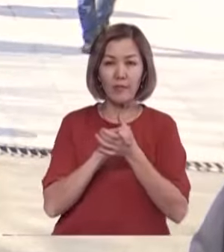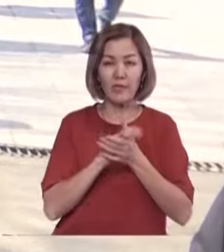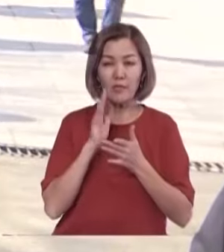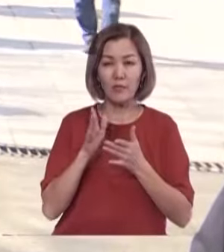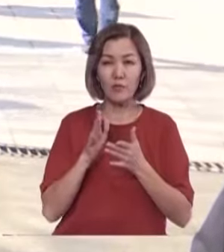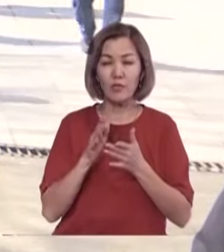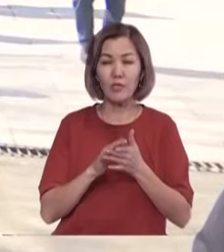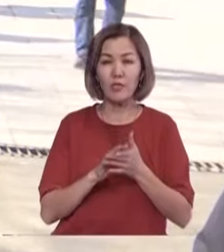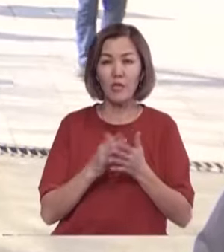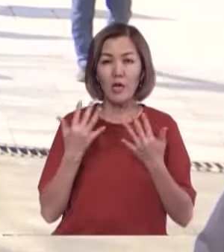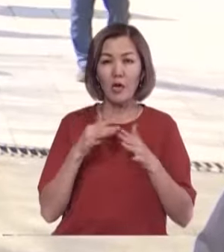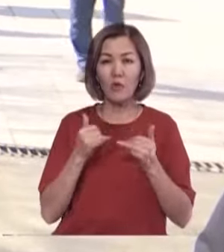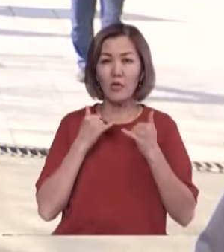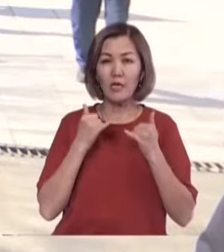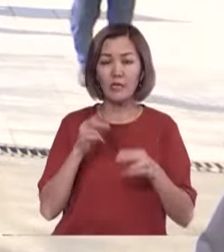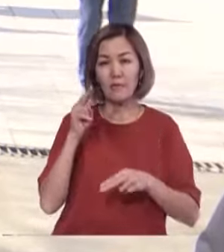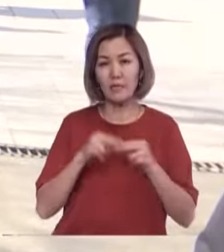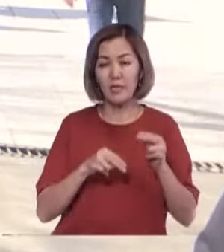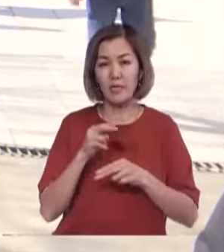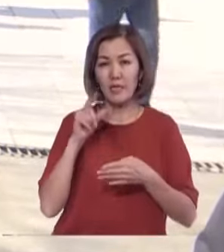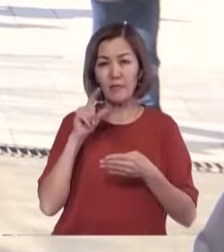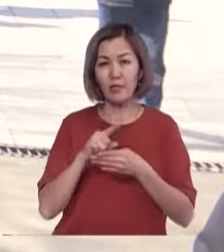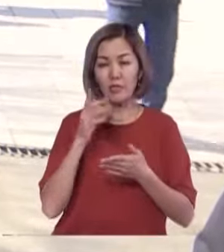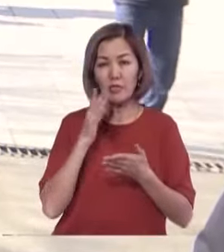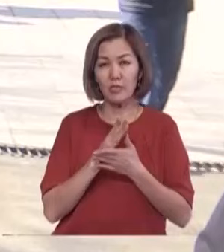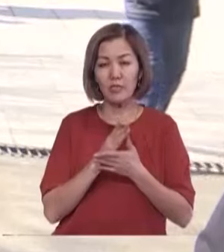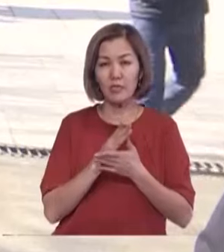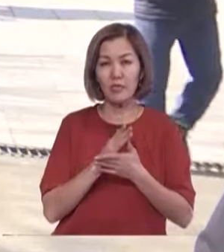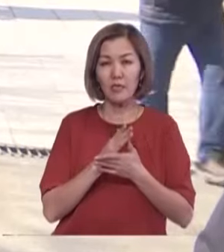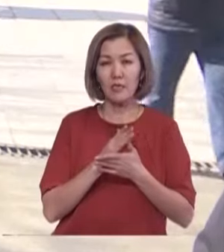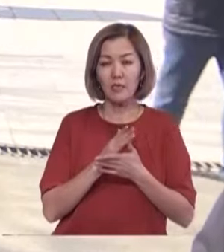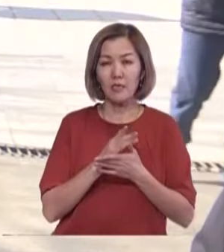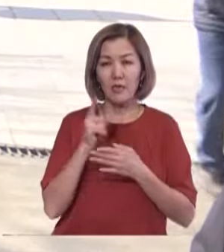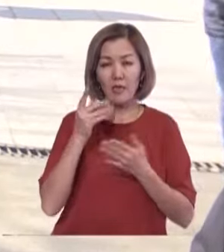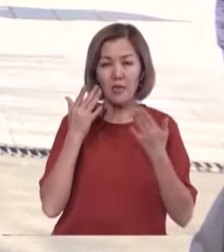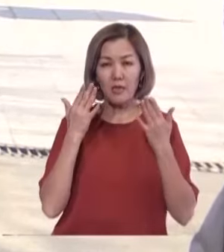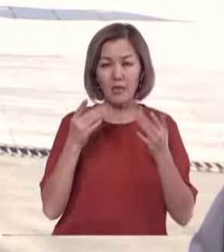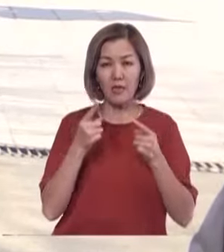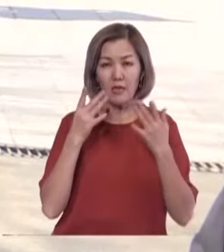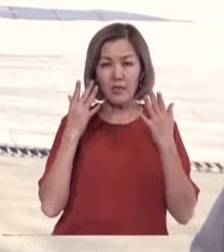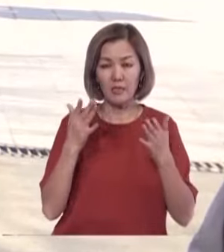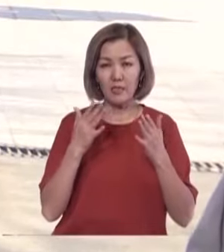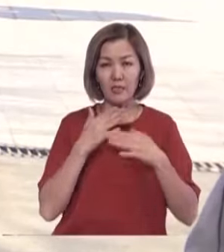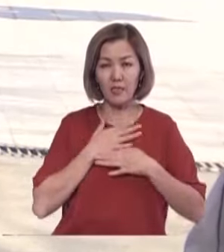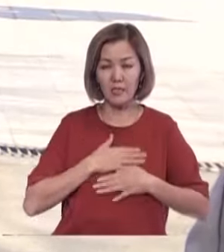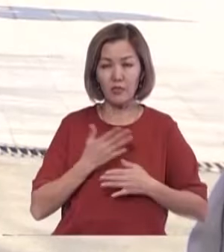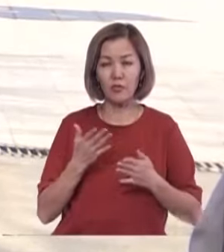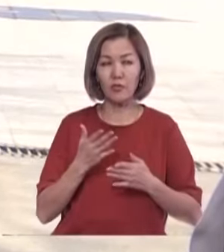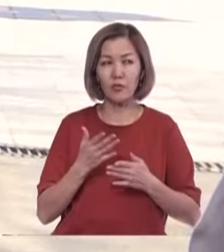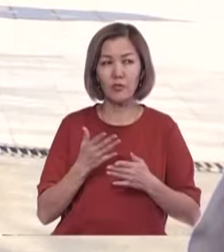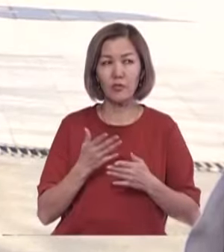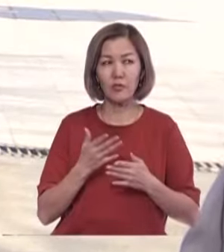әте арнап салынған мешіт деп өзім ойлаймын. Осы Алланың разылығы үшін мысалға бәріміз енді ойлаймыз. Бұл енді бұл